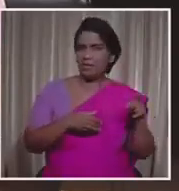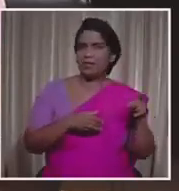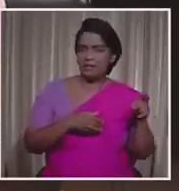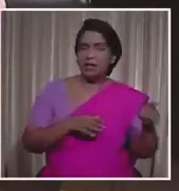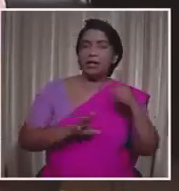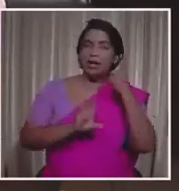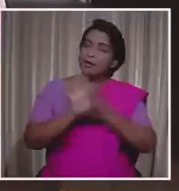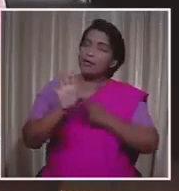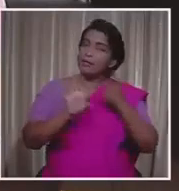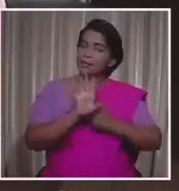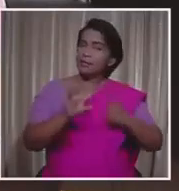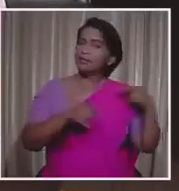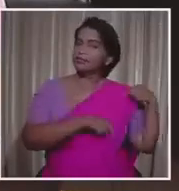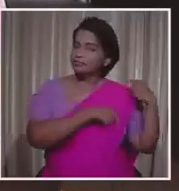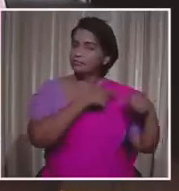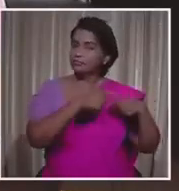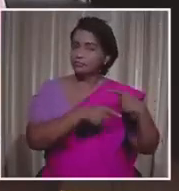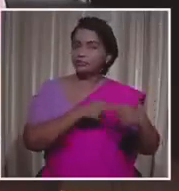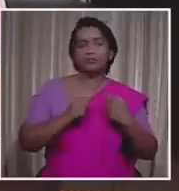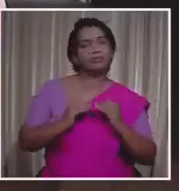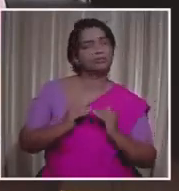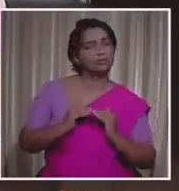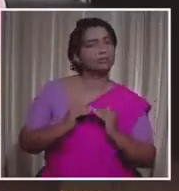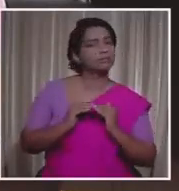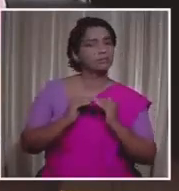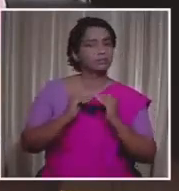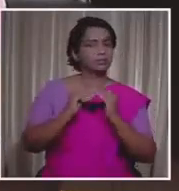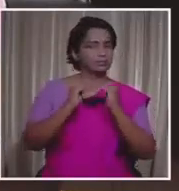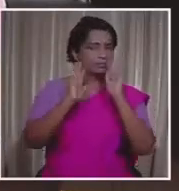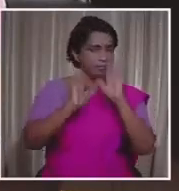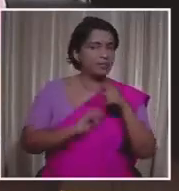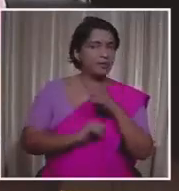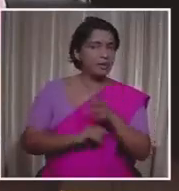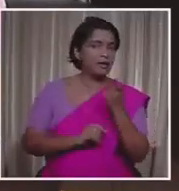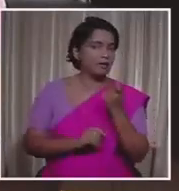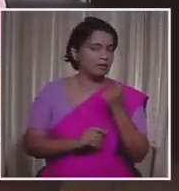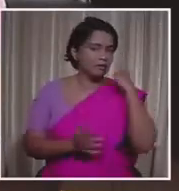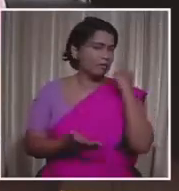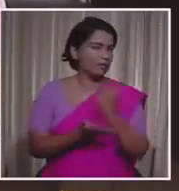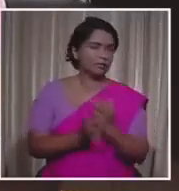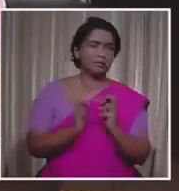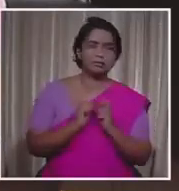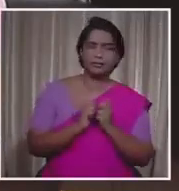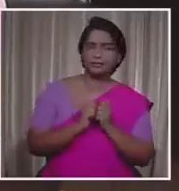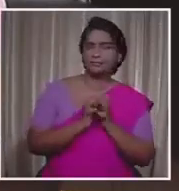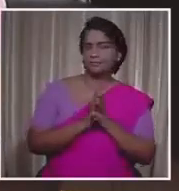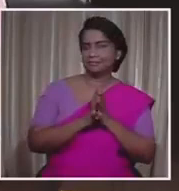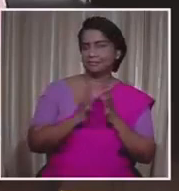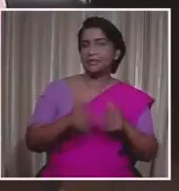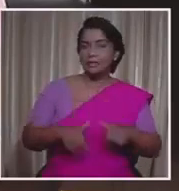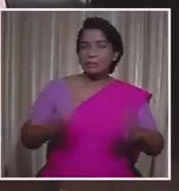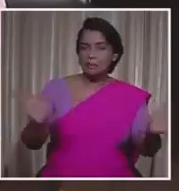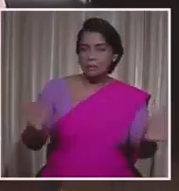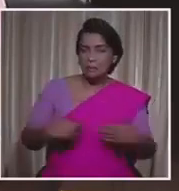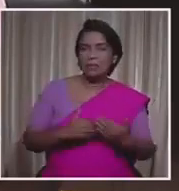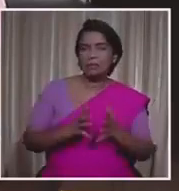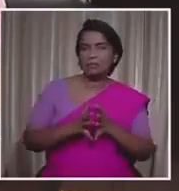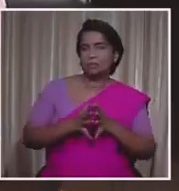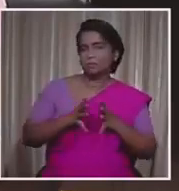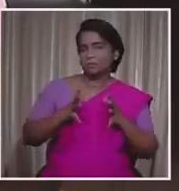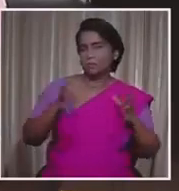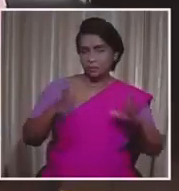වසර ගණනාවක් තිස්සේ වර්ධනය වෙමින් පැවති ආර්ථික අර්බුදය තවදුරටත් වර්ධනය වීම